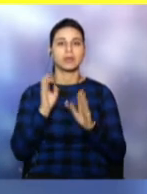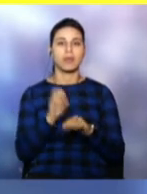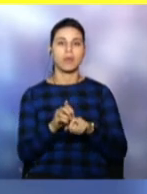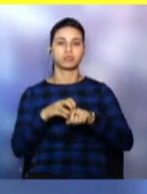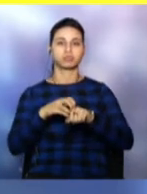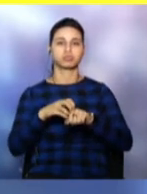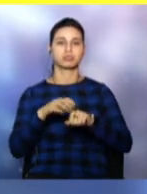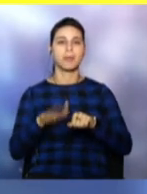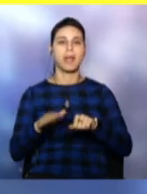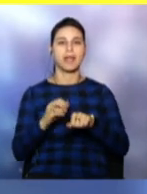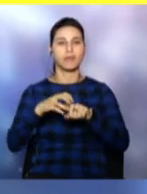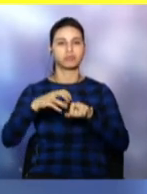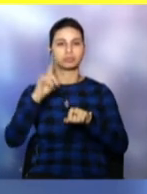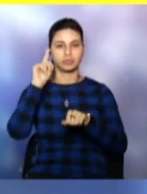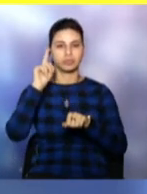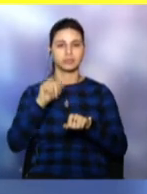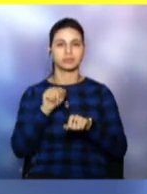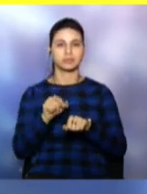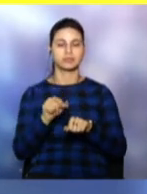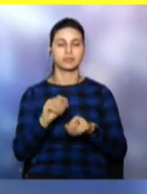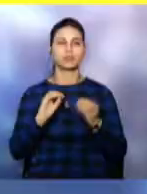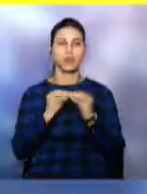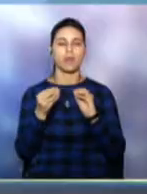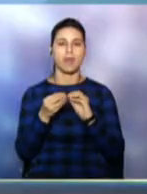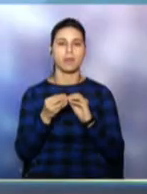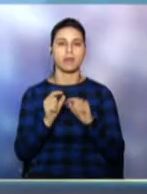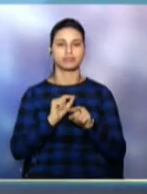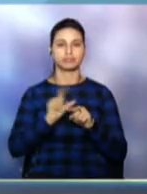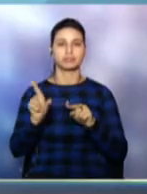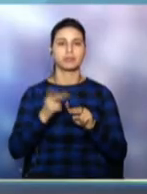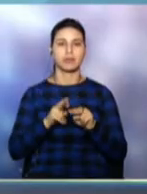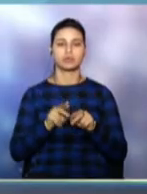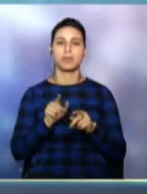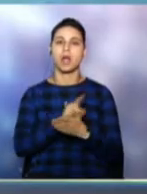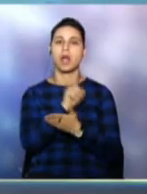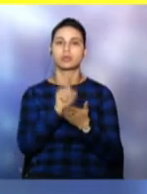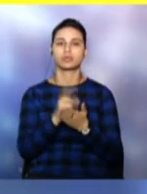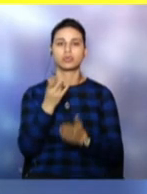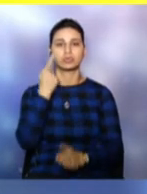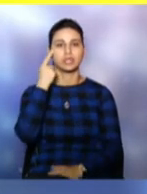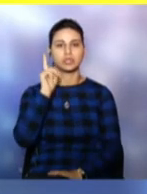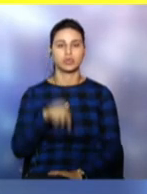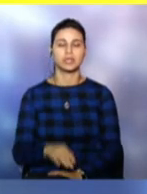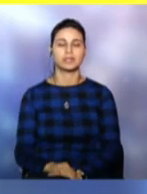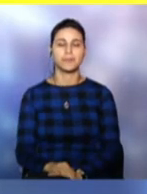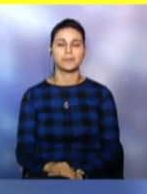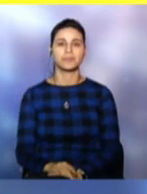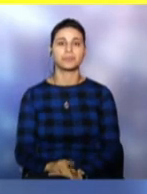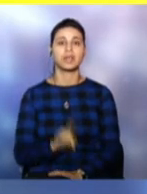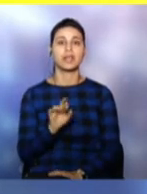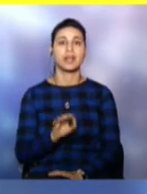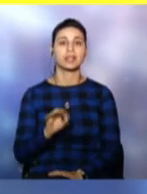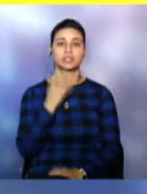პოდაგრის გამწვავება და ნიკრისის ქარის შეტევის წარმოქმნა. ამიტომ ეს აუცილებლად უნდა გაითვალისწინოთ. რაც ეხება